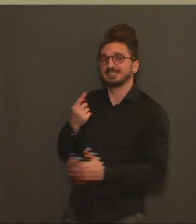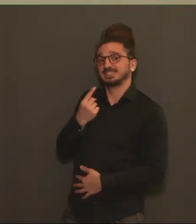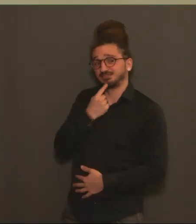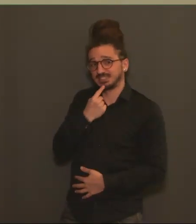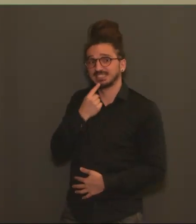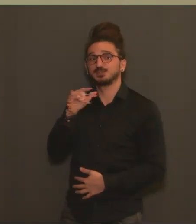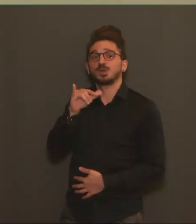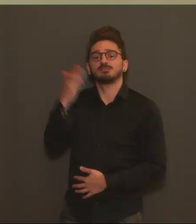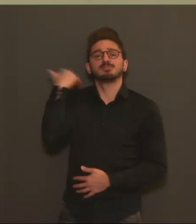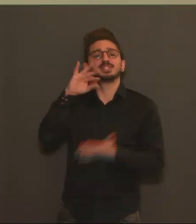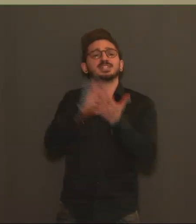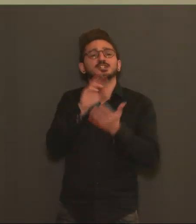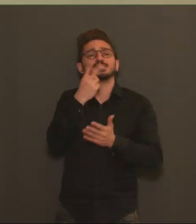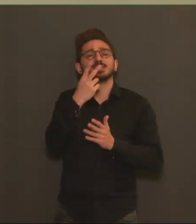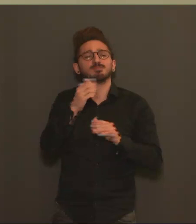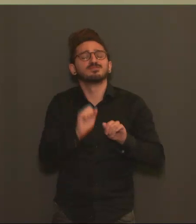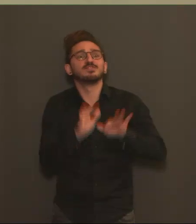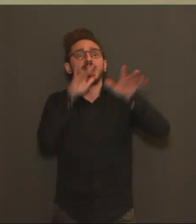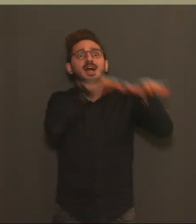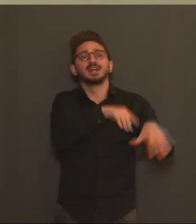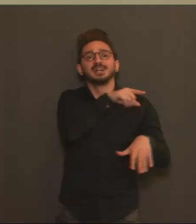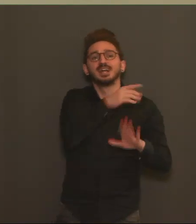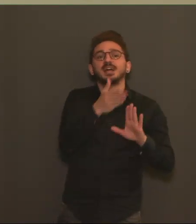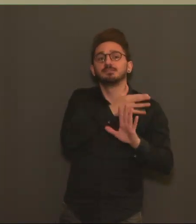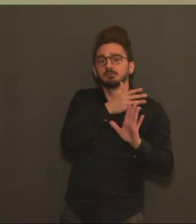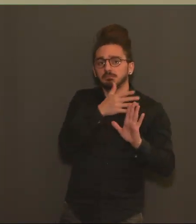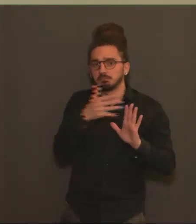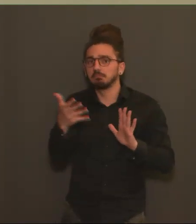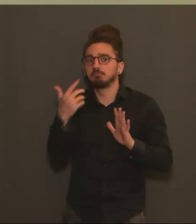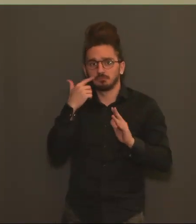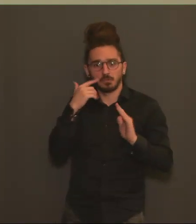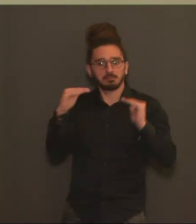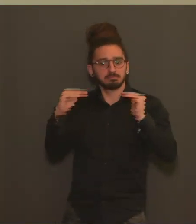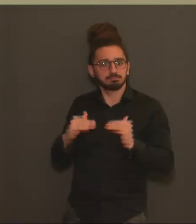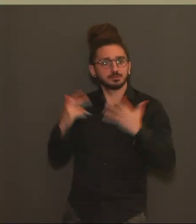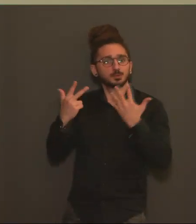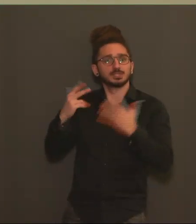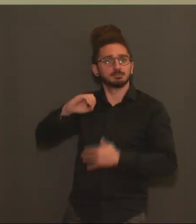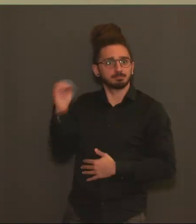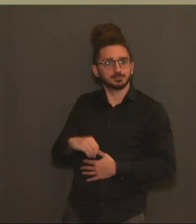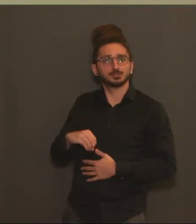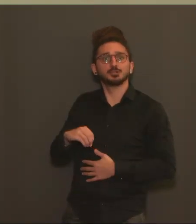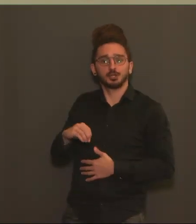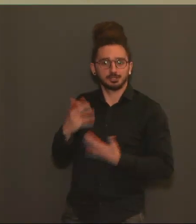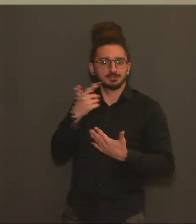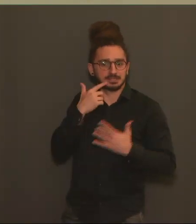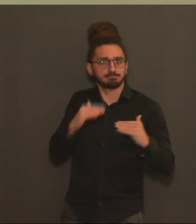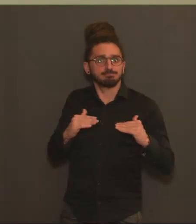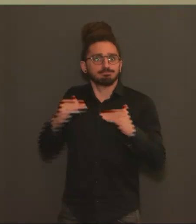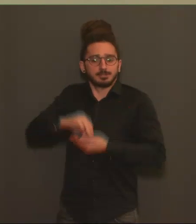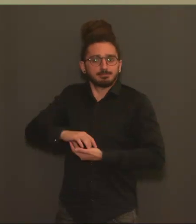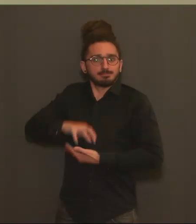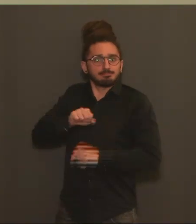en étions encore à 8%, et on vous l'a dit, nous étions montés comme ça entre 15 et 20% dans